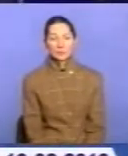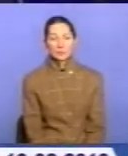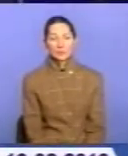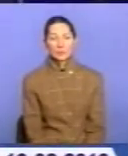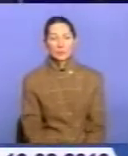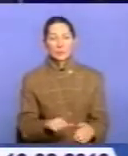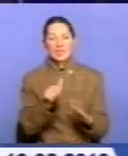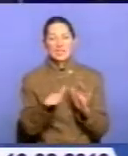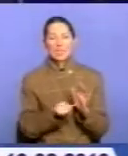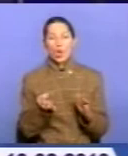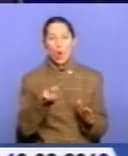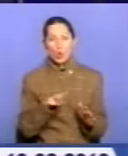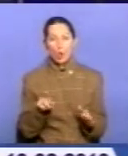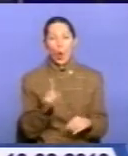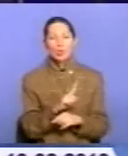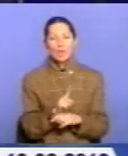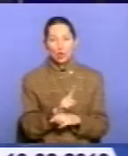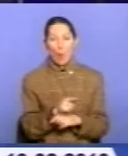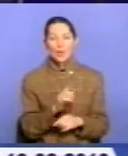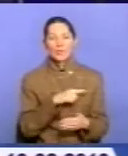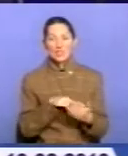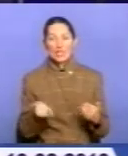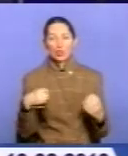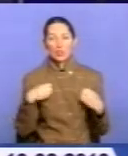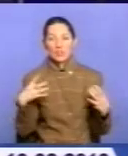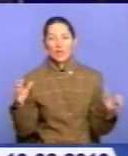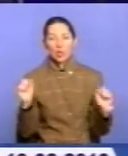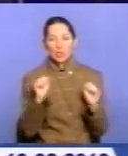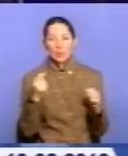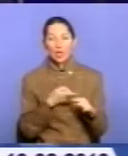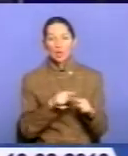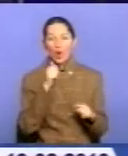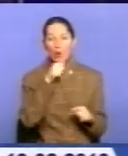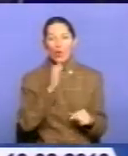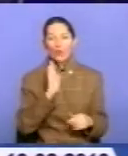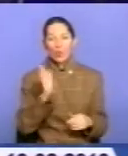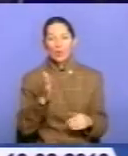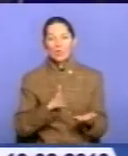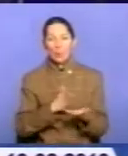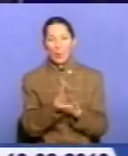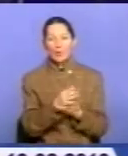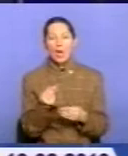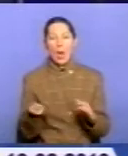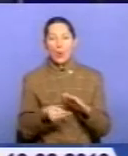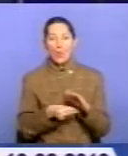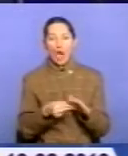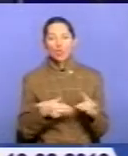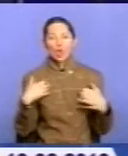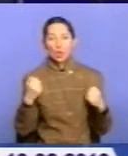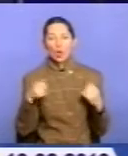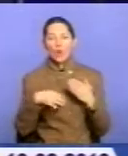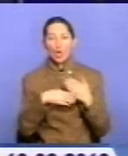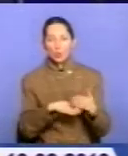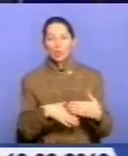А 16 лютого у Тернополі відзначать свято зими. Цьогоріч воно буде спрямоване на пропаганду здорового способу